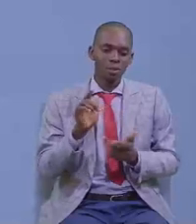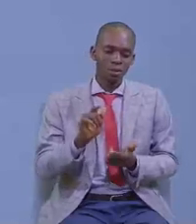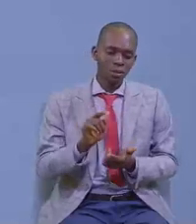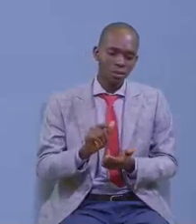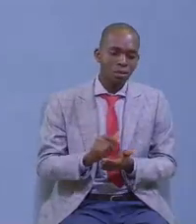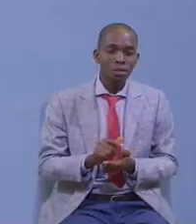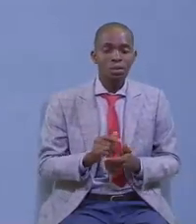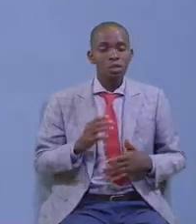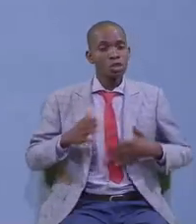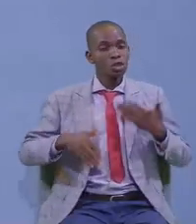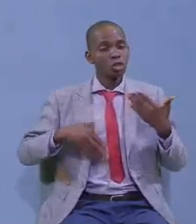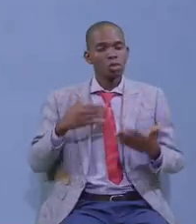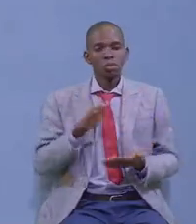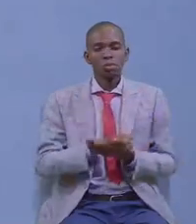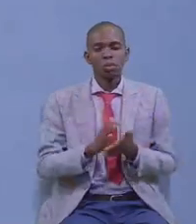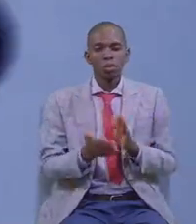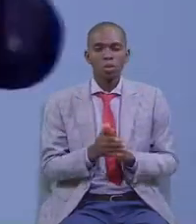Le jour évolue.